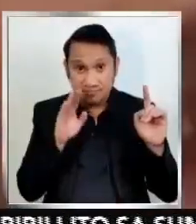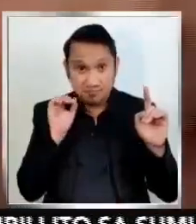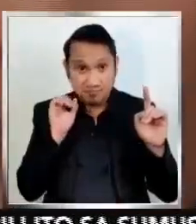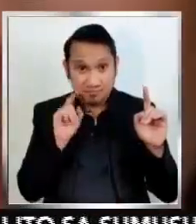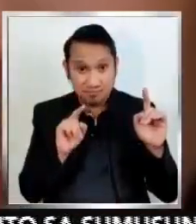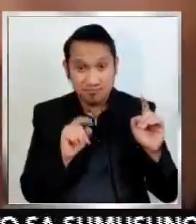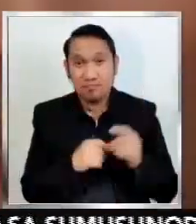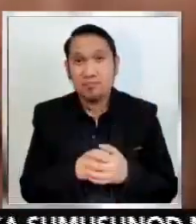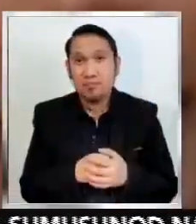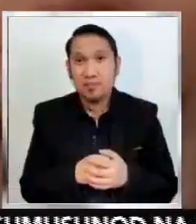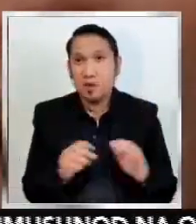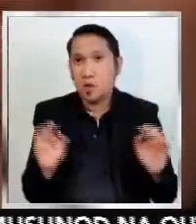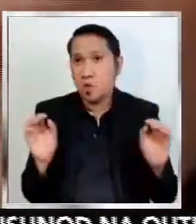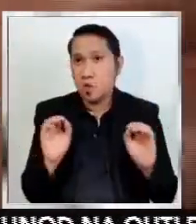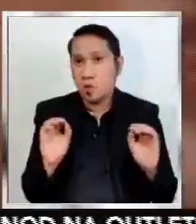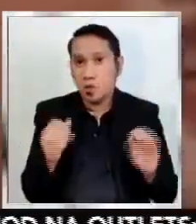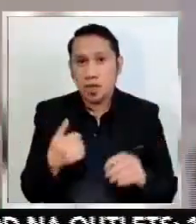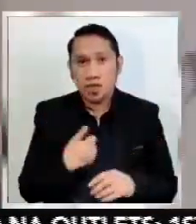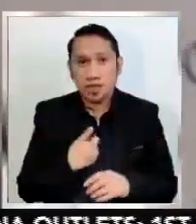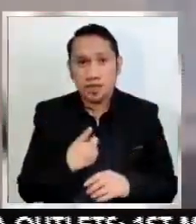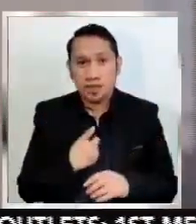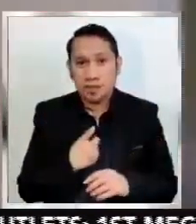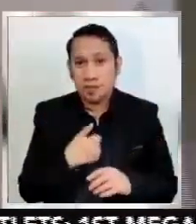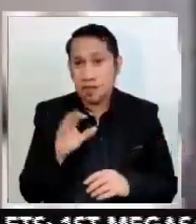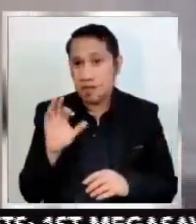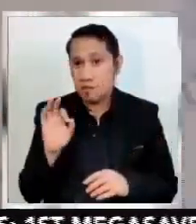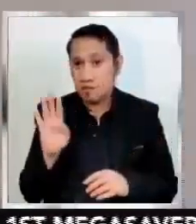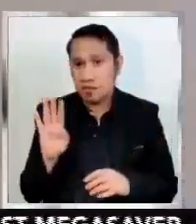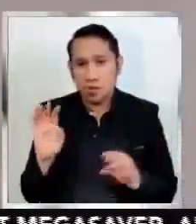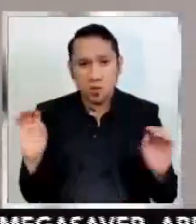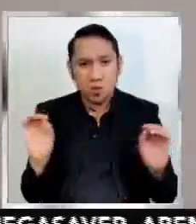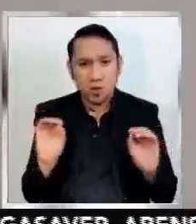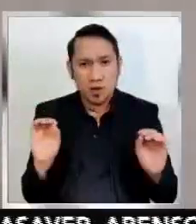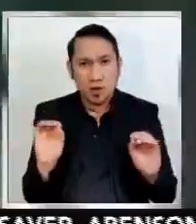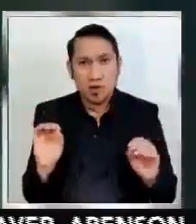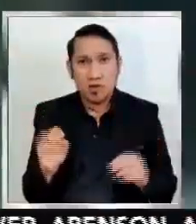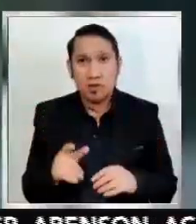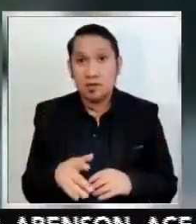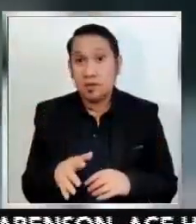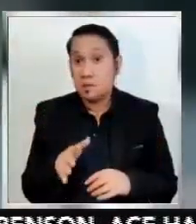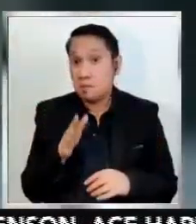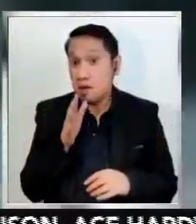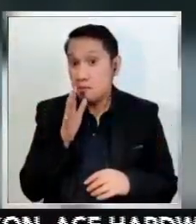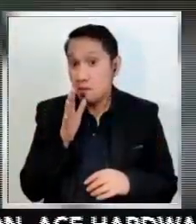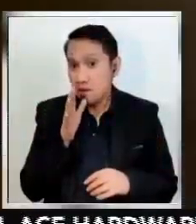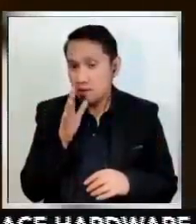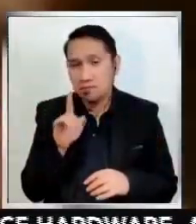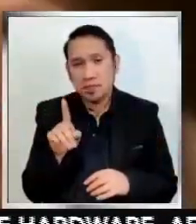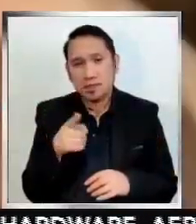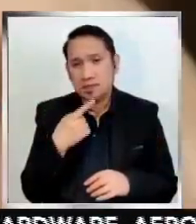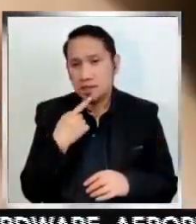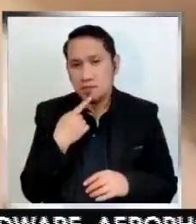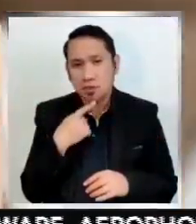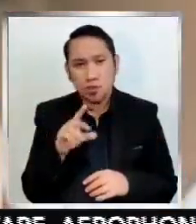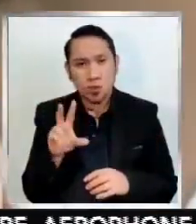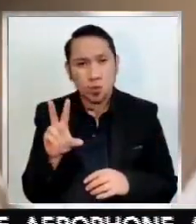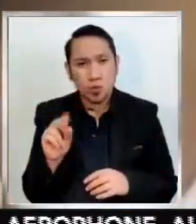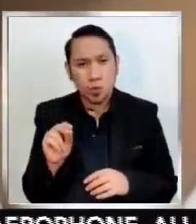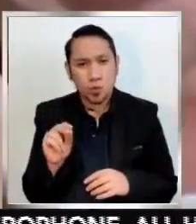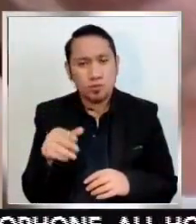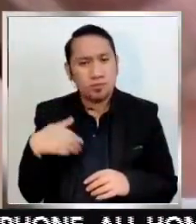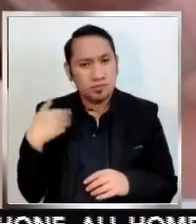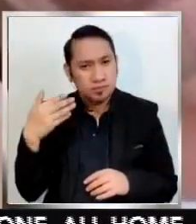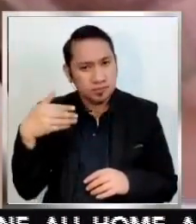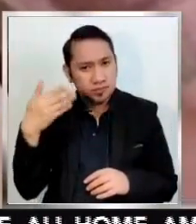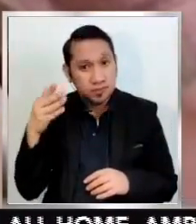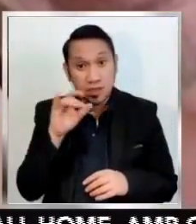palang sariling social media accounts? Mismo ang kanilang mami Marian ang nagsabi niyan. Saka na lang daw kapag nasa